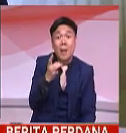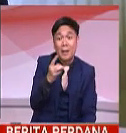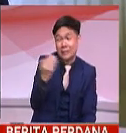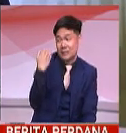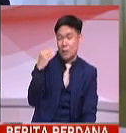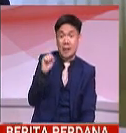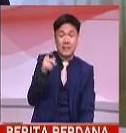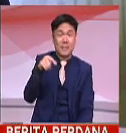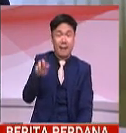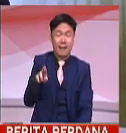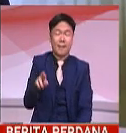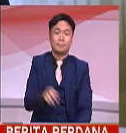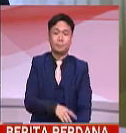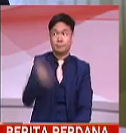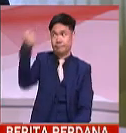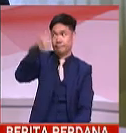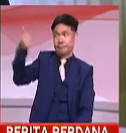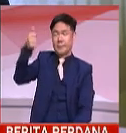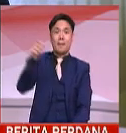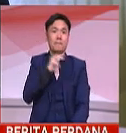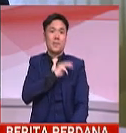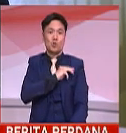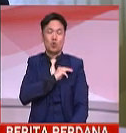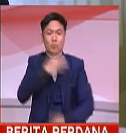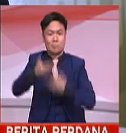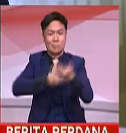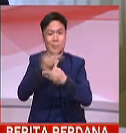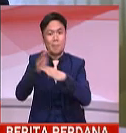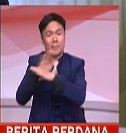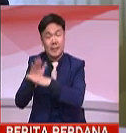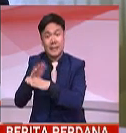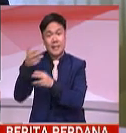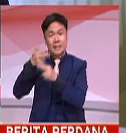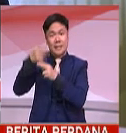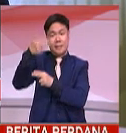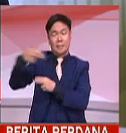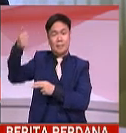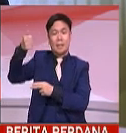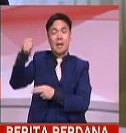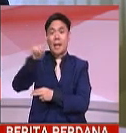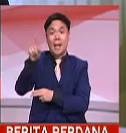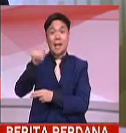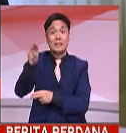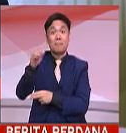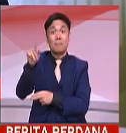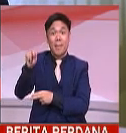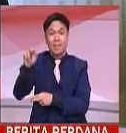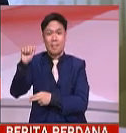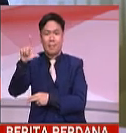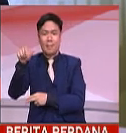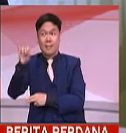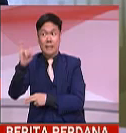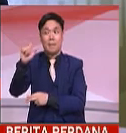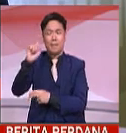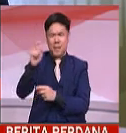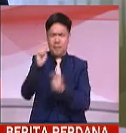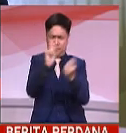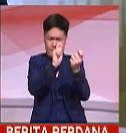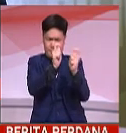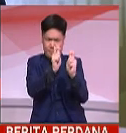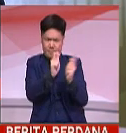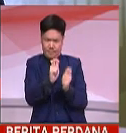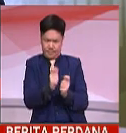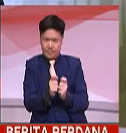diumumkan SPR. Menurut Menteri Kanan Perdagangan Antarabangsa dan Industri, Datuk Seri Muhammad Azmin Ali, beberapa pindaan perlu